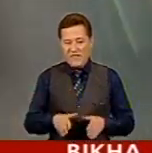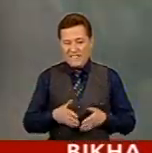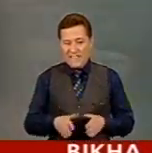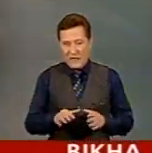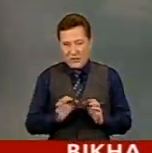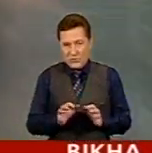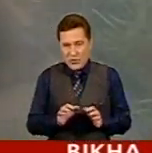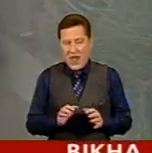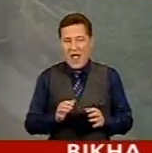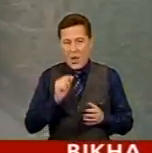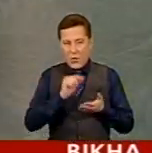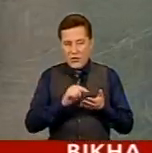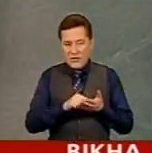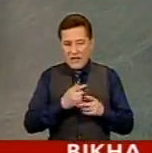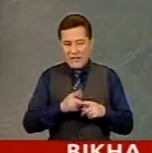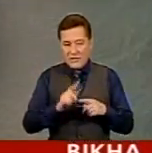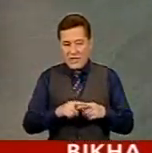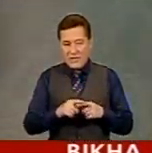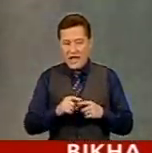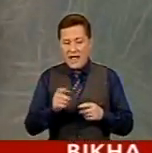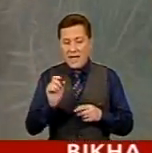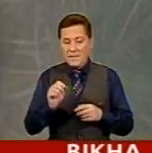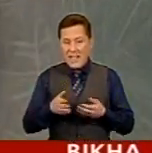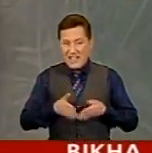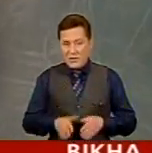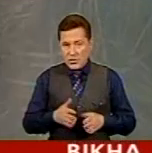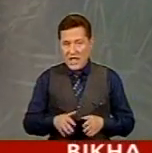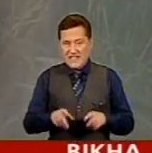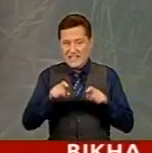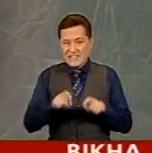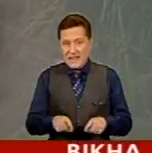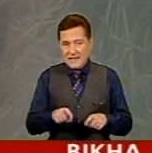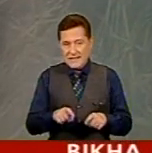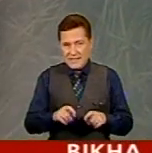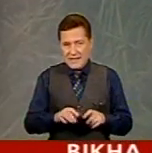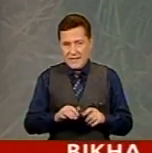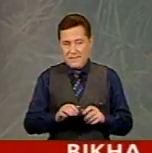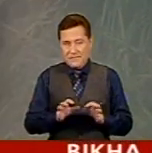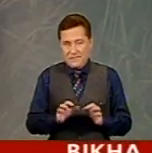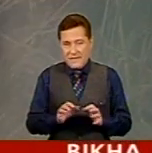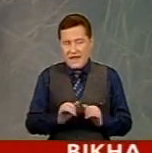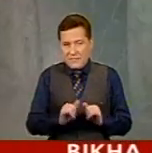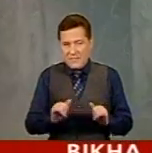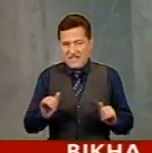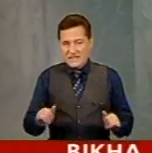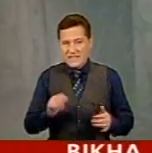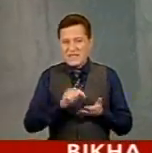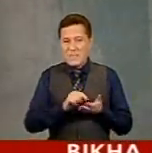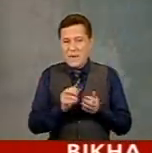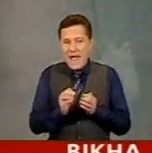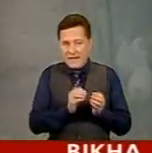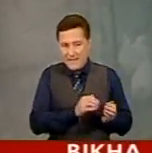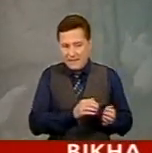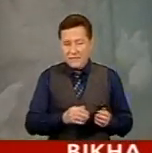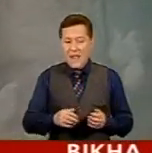от це от гніздишка куриця несе яйця і садиться у нас, ну, в будущем будут цыплята. Волонтерить Ганна